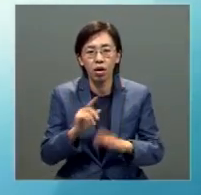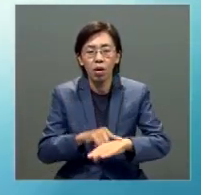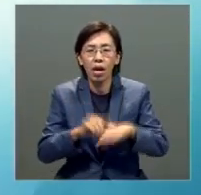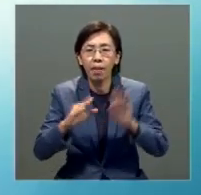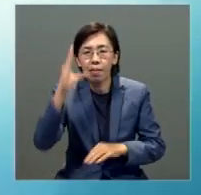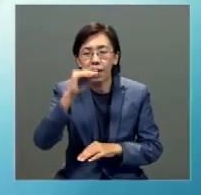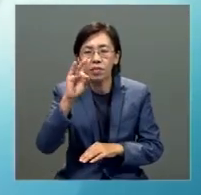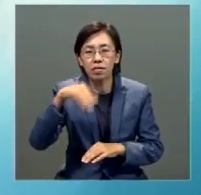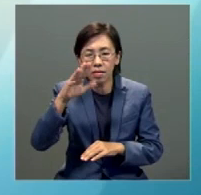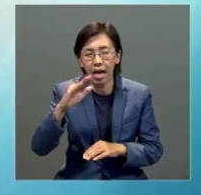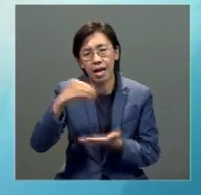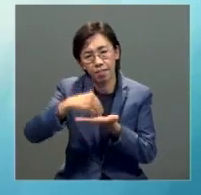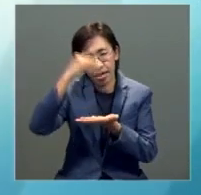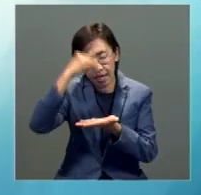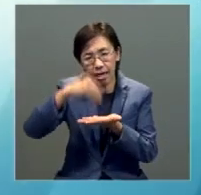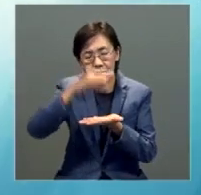ทุ่มเศษนะครับเป็นนักเรียนนักศึกษาที่กลับมาซึ่งนี้เราให้ความสำคัญกับทั้งนักเรียนนักศึกษาจะเป็นไปโอตี้กรุ๊ปนะครับแล้วก็หาเครื่องบินเป็นการส่วนที่กำลังของหลายๆส่วนนะครับเข้าถึงได้กลับมาบ้านได้นี้ต้องขอขอบคุณแต่งในส่วนของทางด้านการท่าต่างๆกระทรวงการต่างประเทศนะครับแล้วก็สำนักงานอ่าเรื่องของการบินพลเรือนนะครับแล้วก็